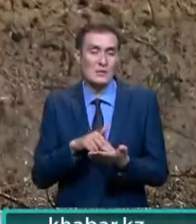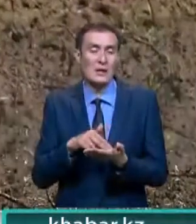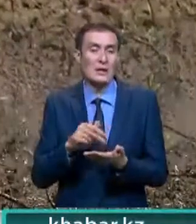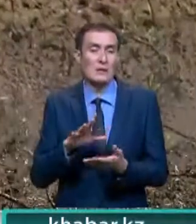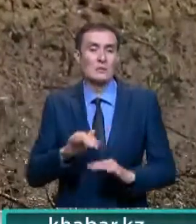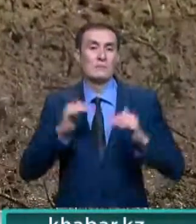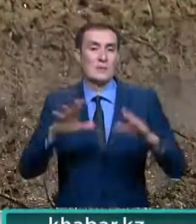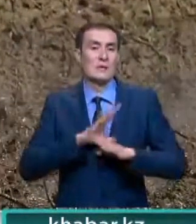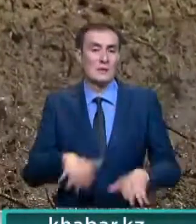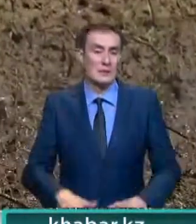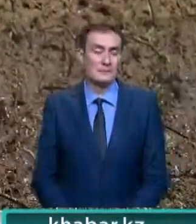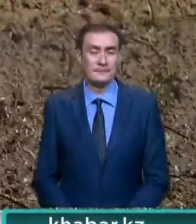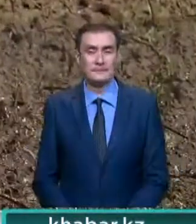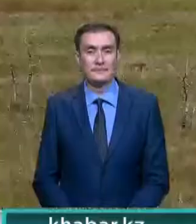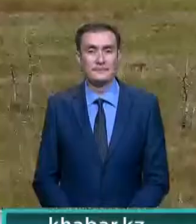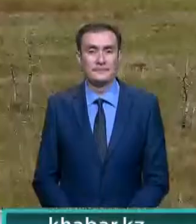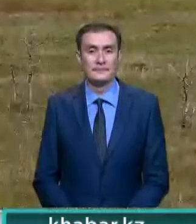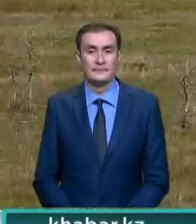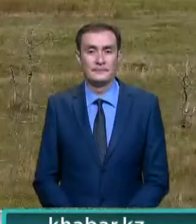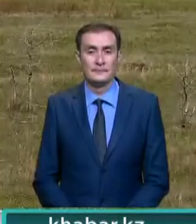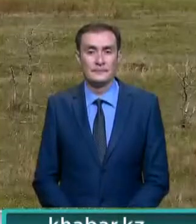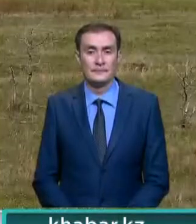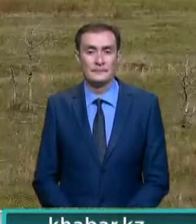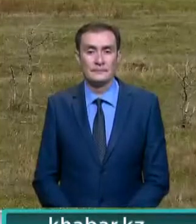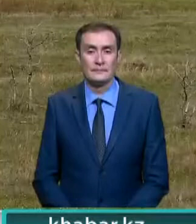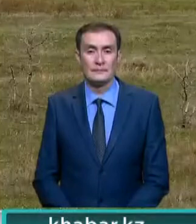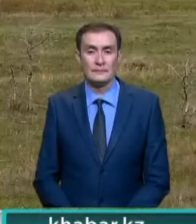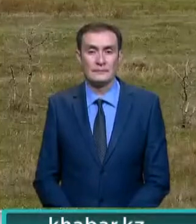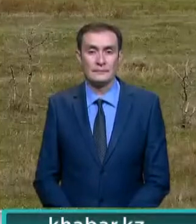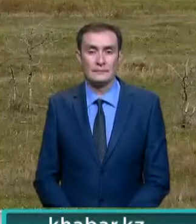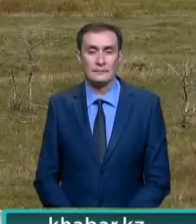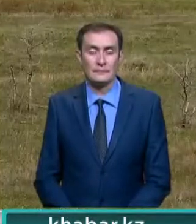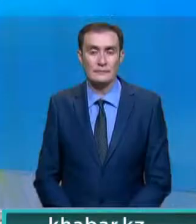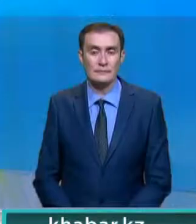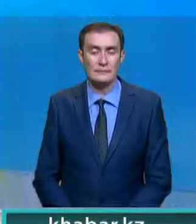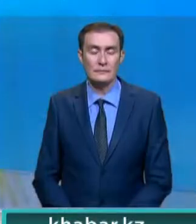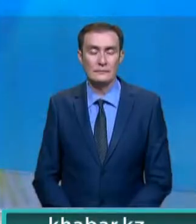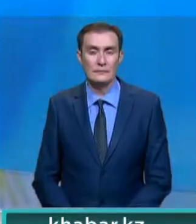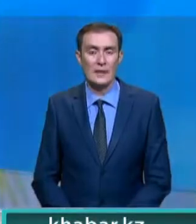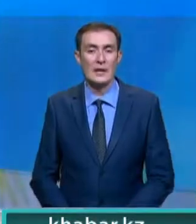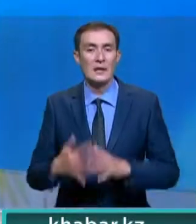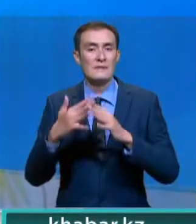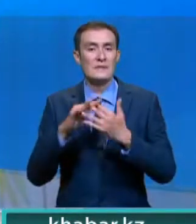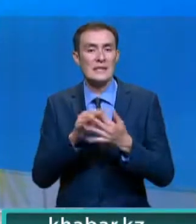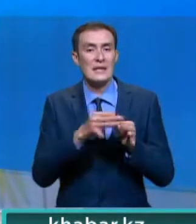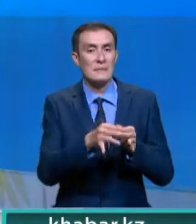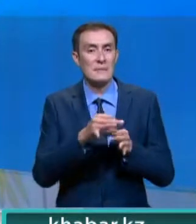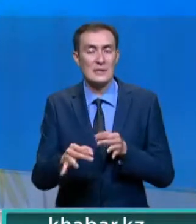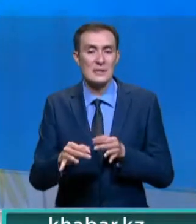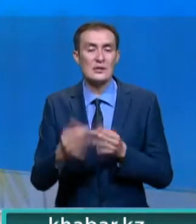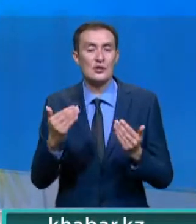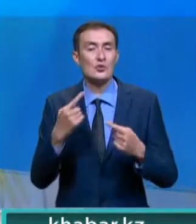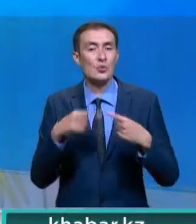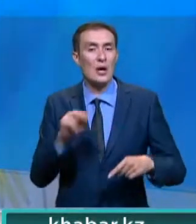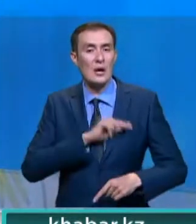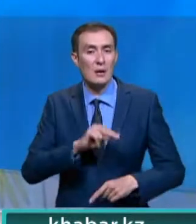подскочили. Россат, канал Баладжарылгасов. Итоги дня. Западно-Казахстанская область. В сельских местностях тем временем кипит